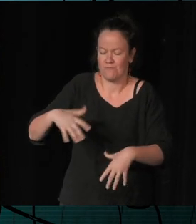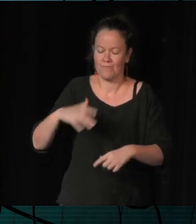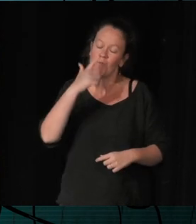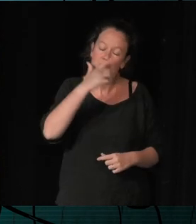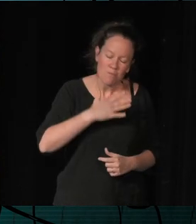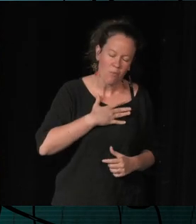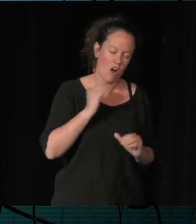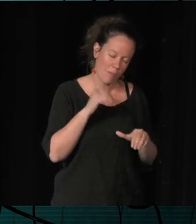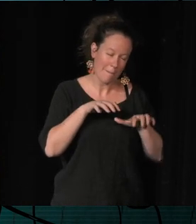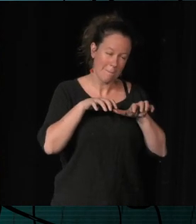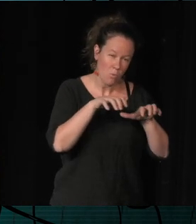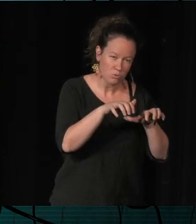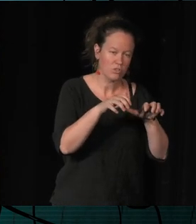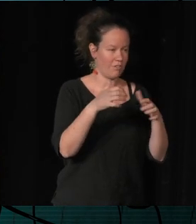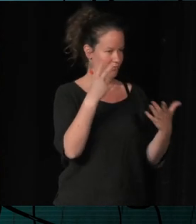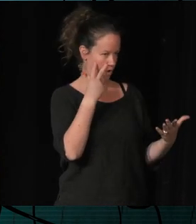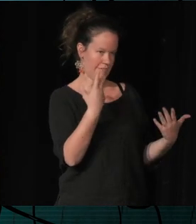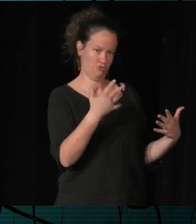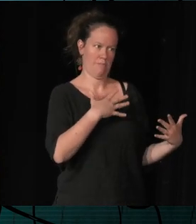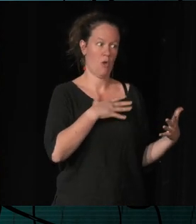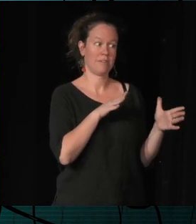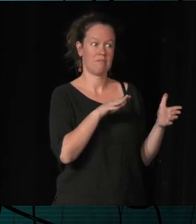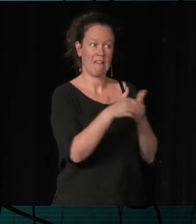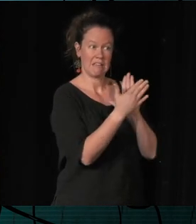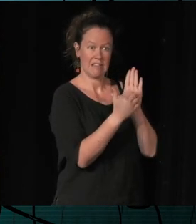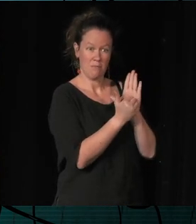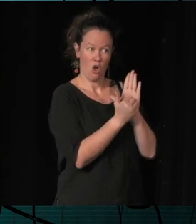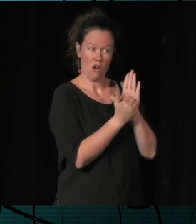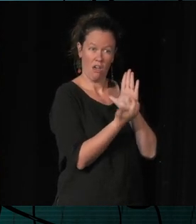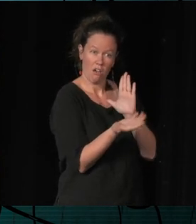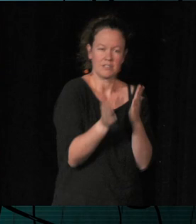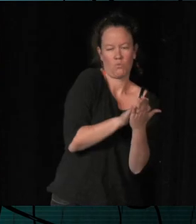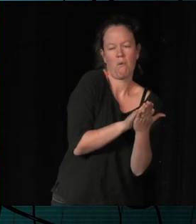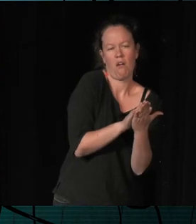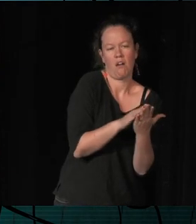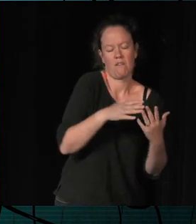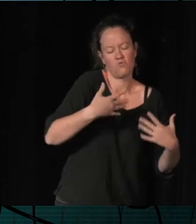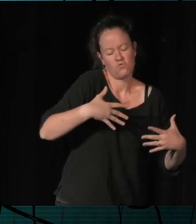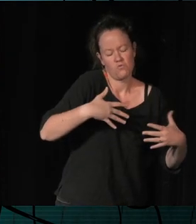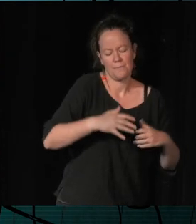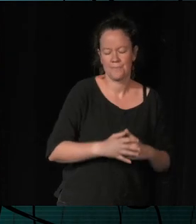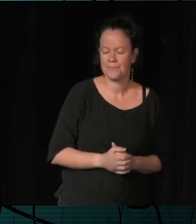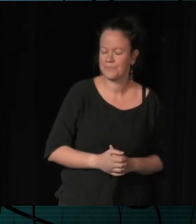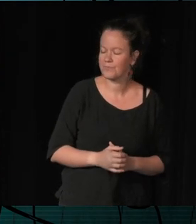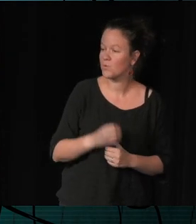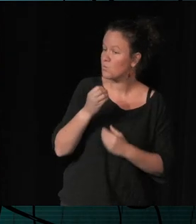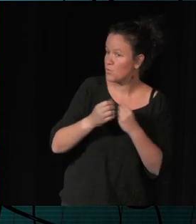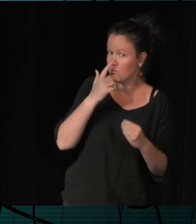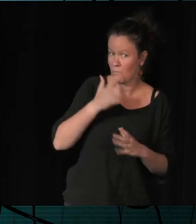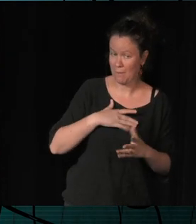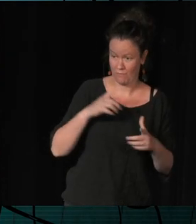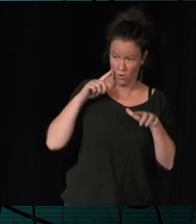une double signification, je trouve, et ils sont hyper puissants dans ces cas-là. Ou parfois, ouais, effectivement, quand on les voit pas du tout. Enfin, il y a une